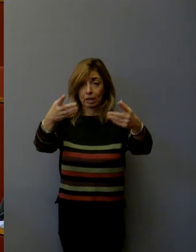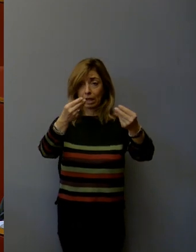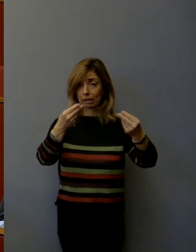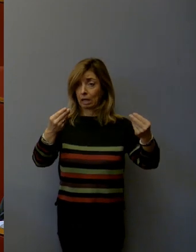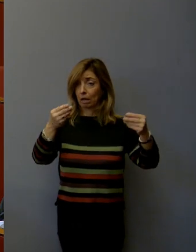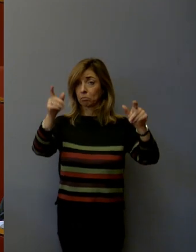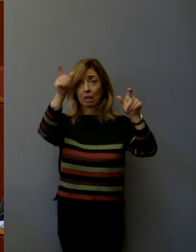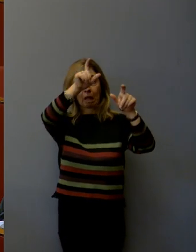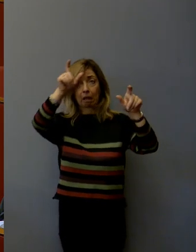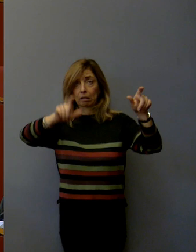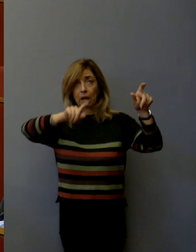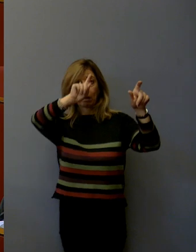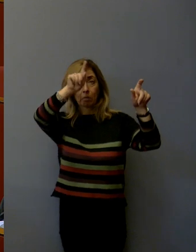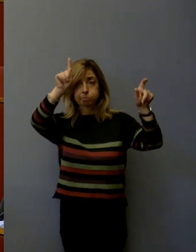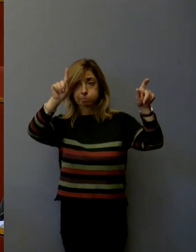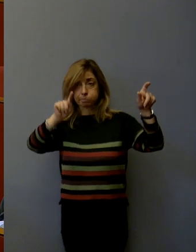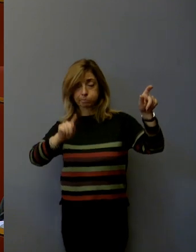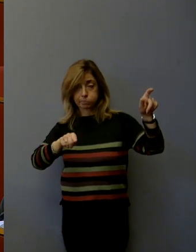Italia e in Europa